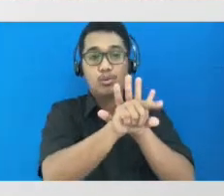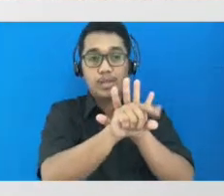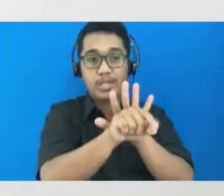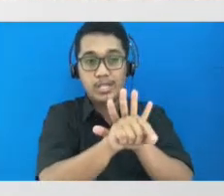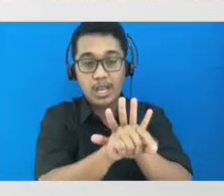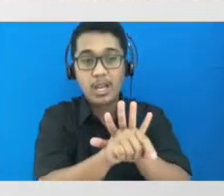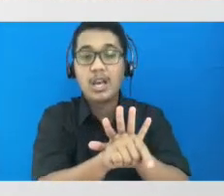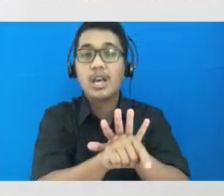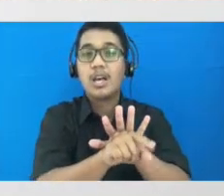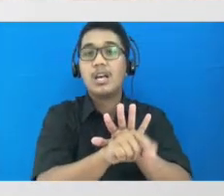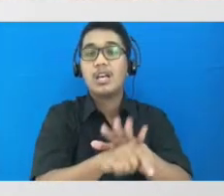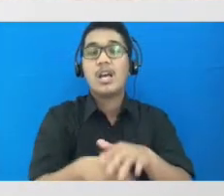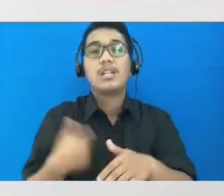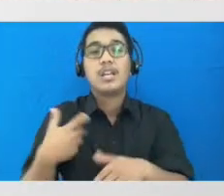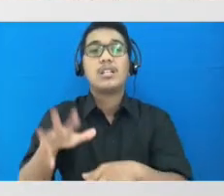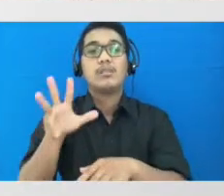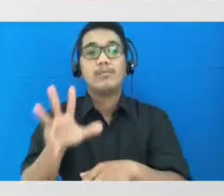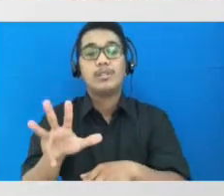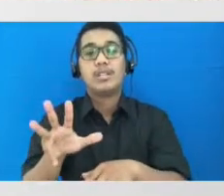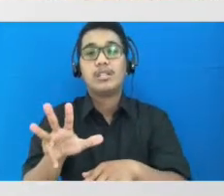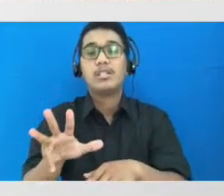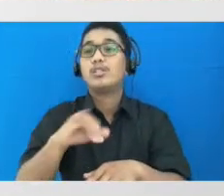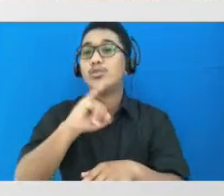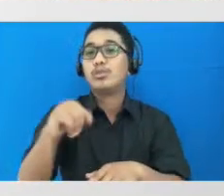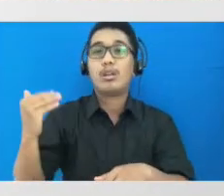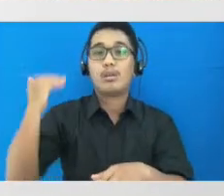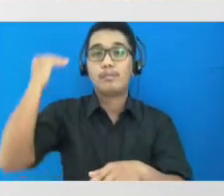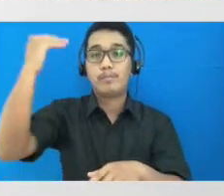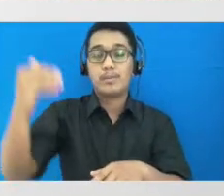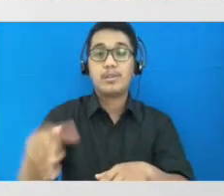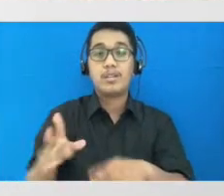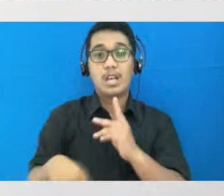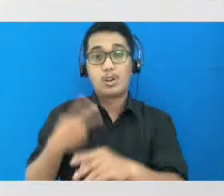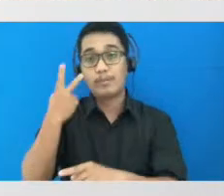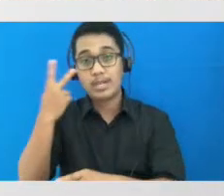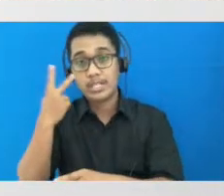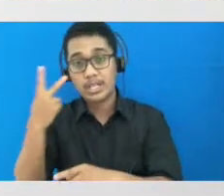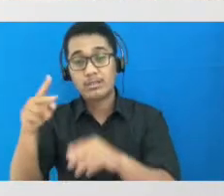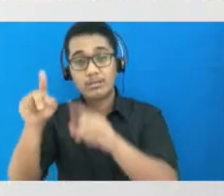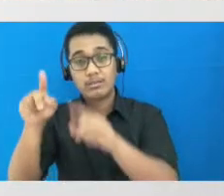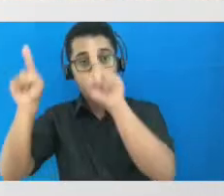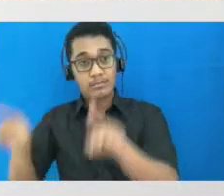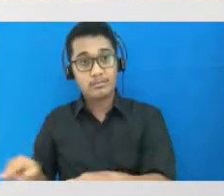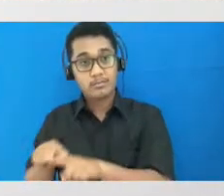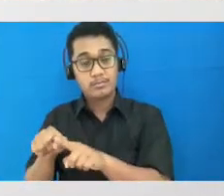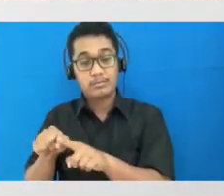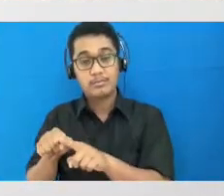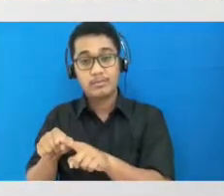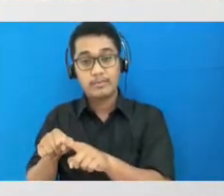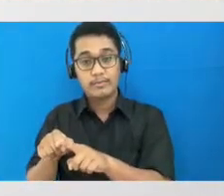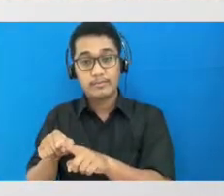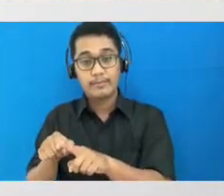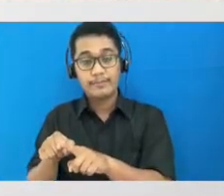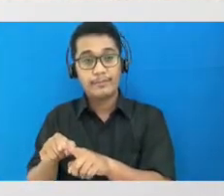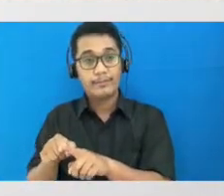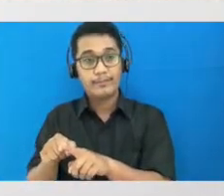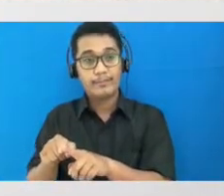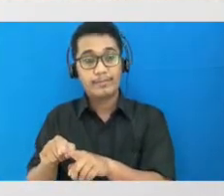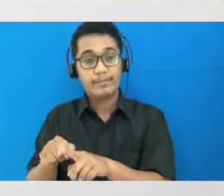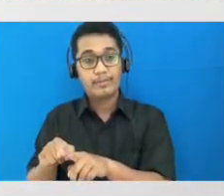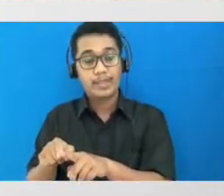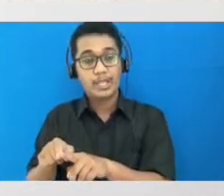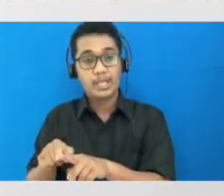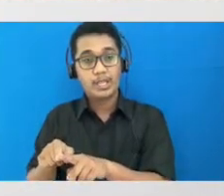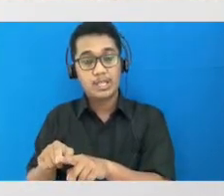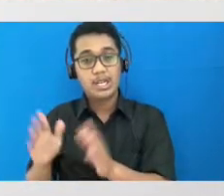lebih pengguna Tokopedia. Kalau saya baca literatur yang ada dan juga